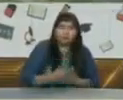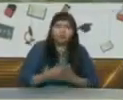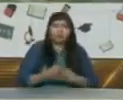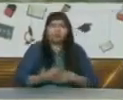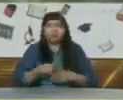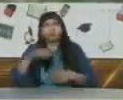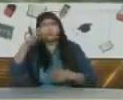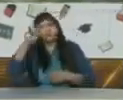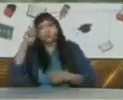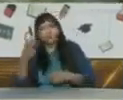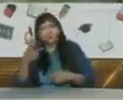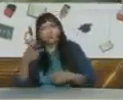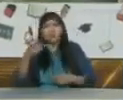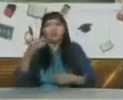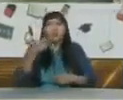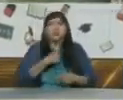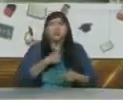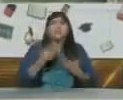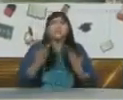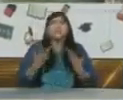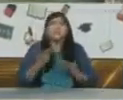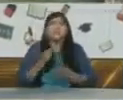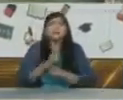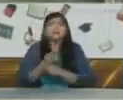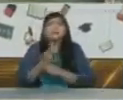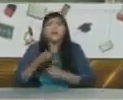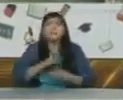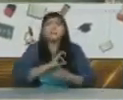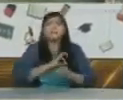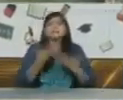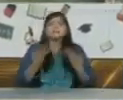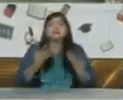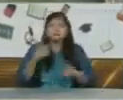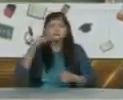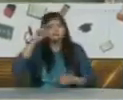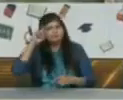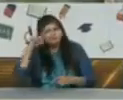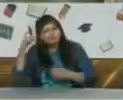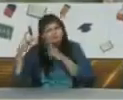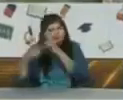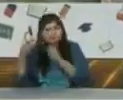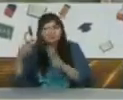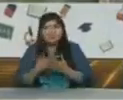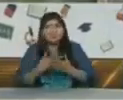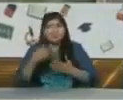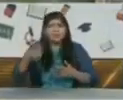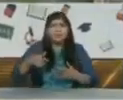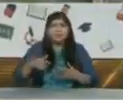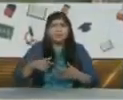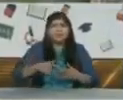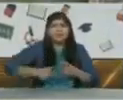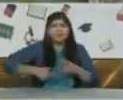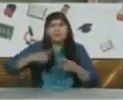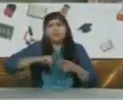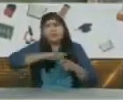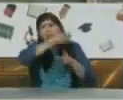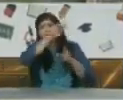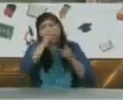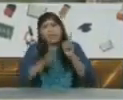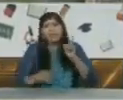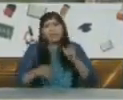भी सोचता हूं कि मैं क्या करना पसंद करता हूं। मैंने अपनी दिनचर्या में ऑब्जर्व किया